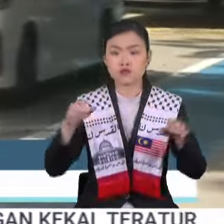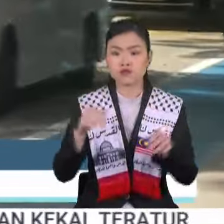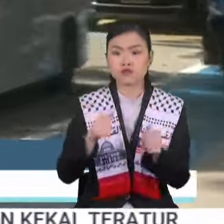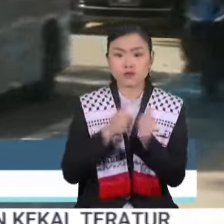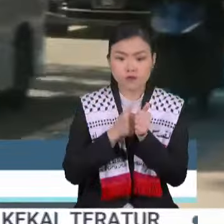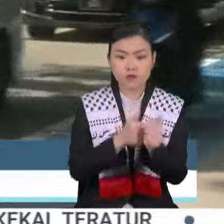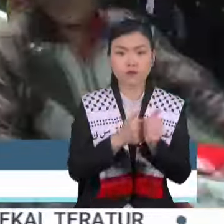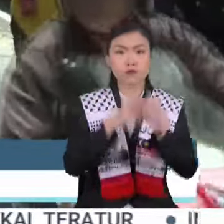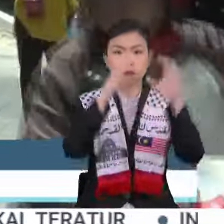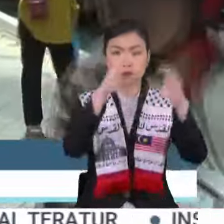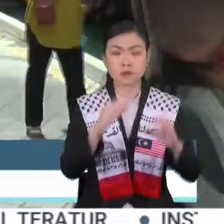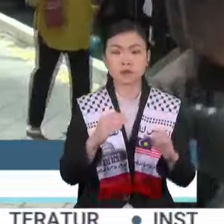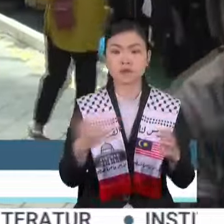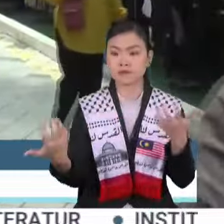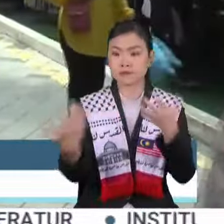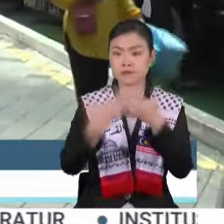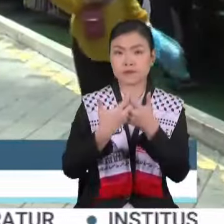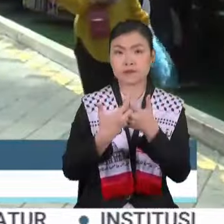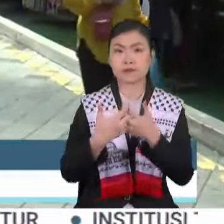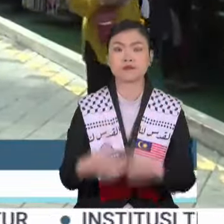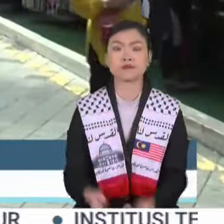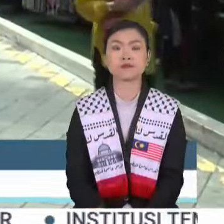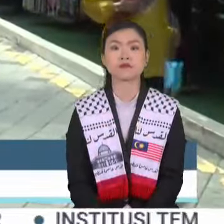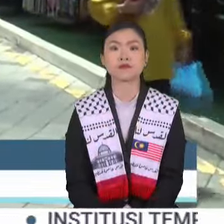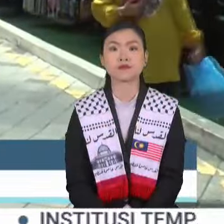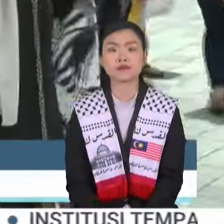dengan perubahan kesihatan diri.